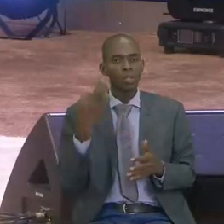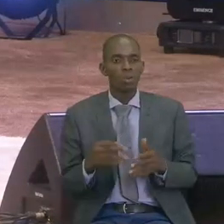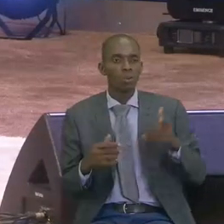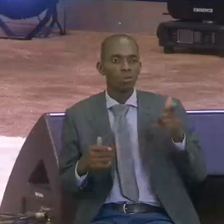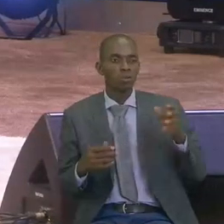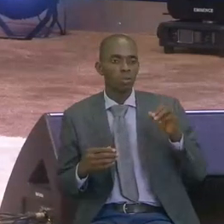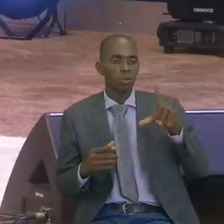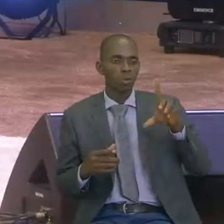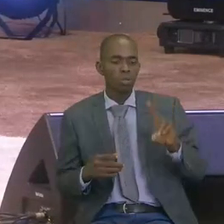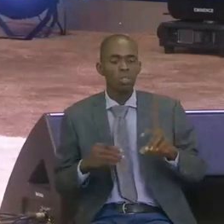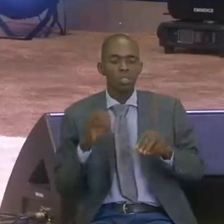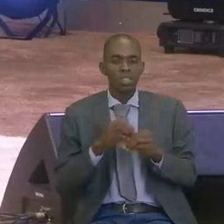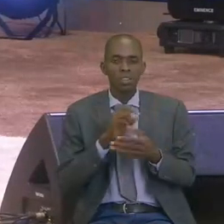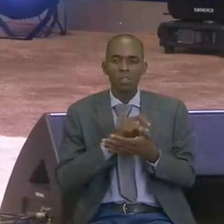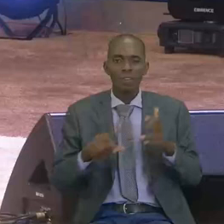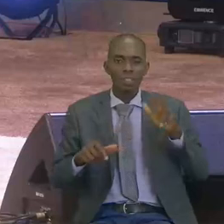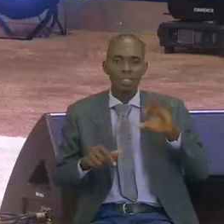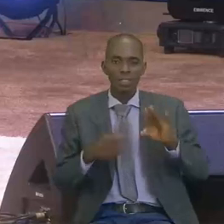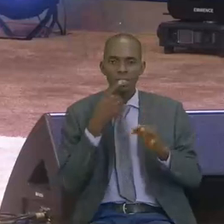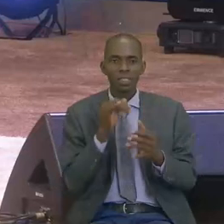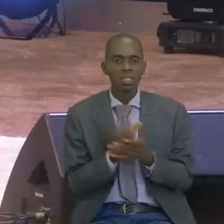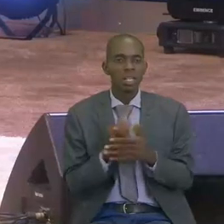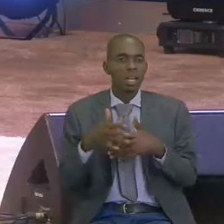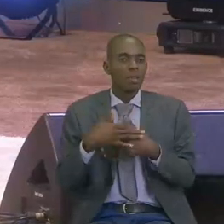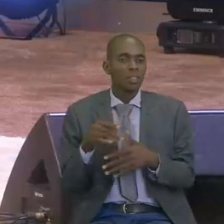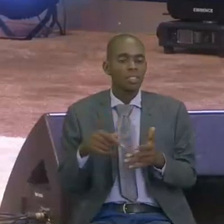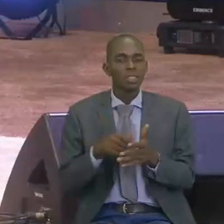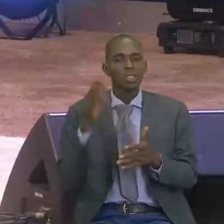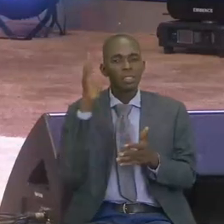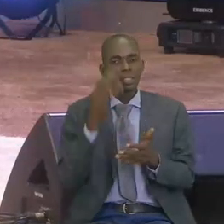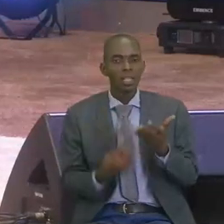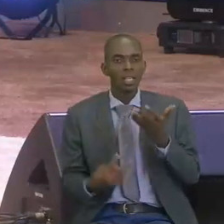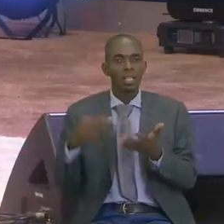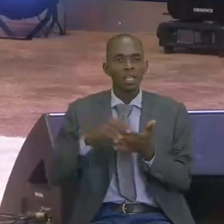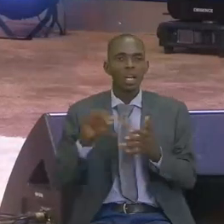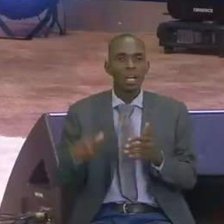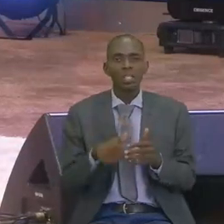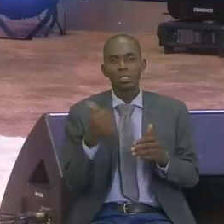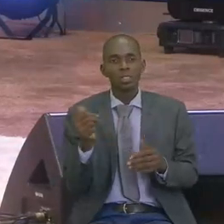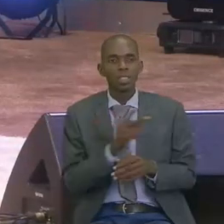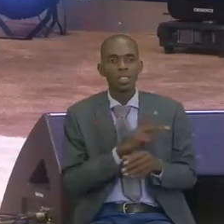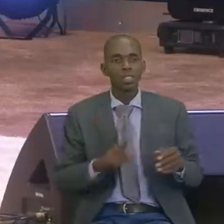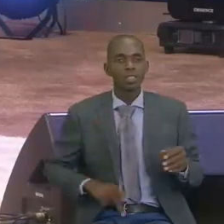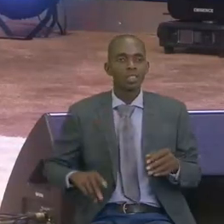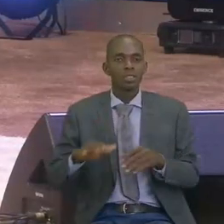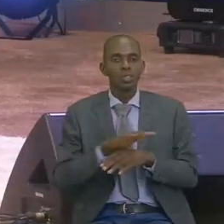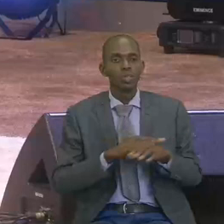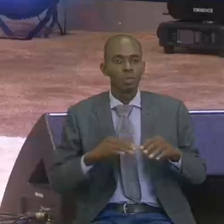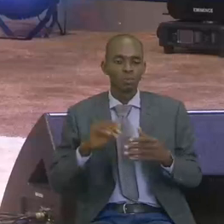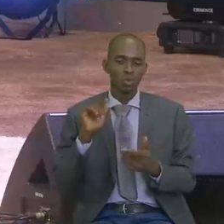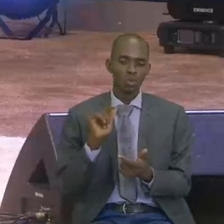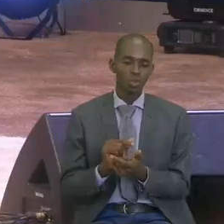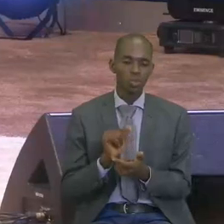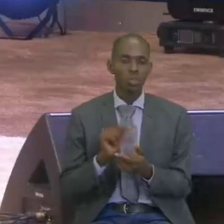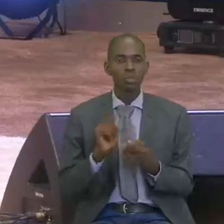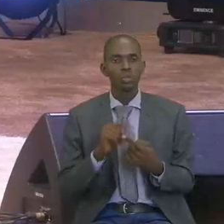39 dit, après toi, il s'élèvera un autre royaume moindre que le tien,